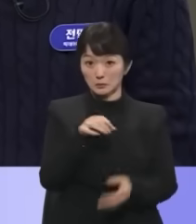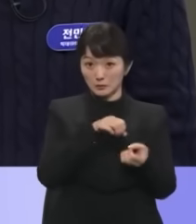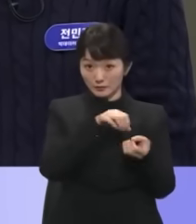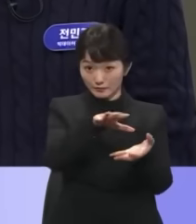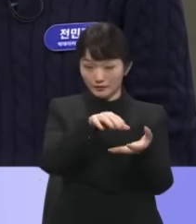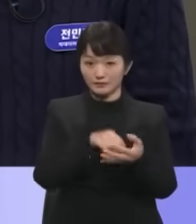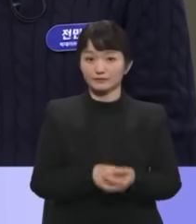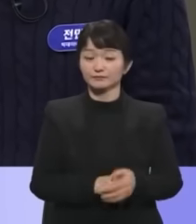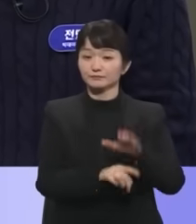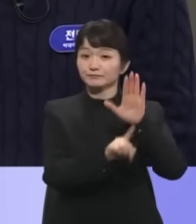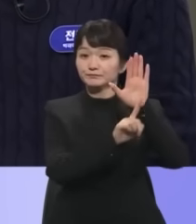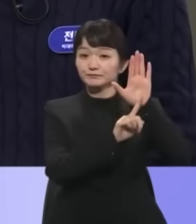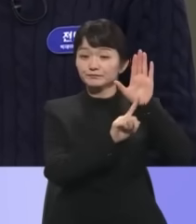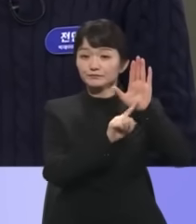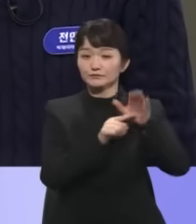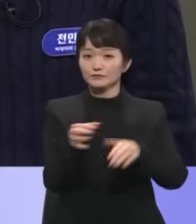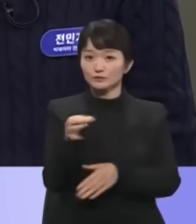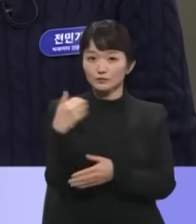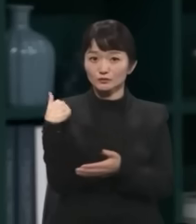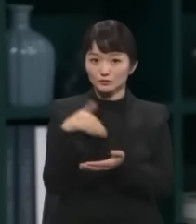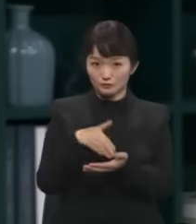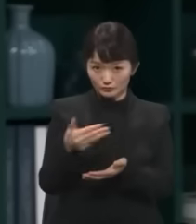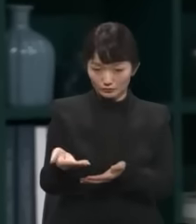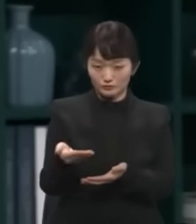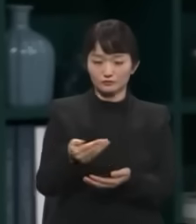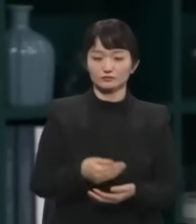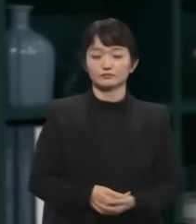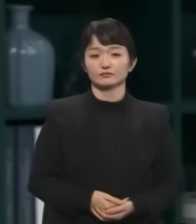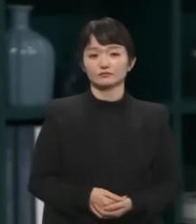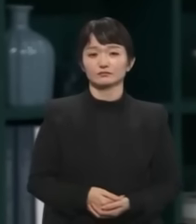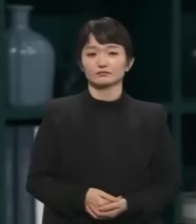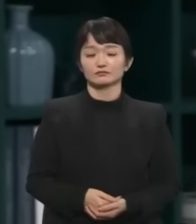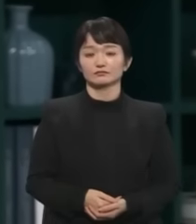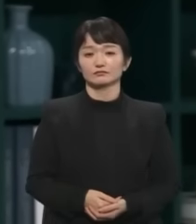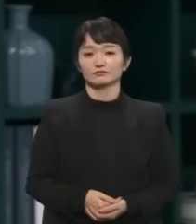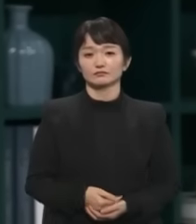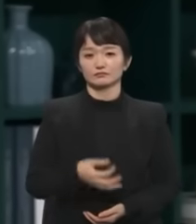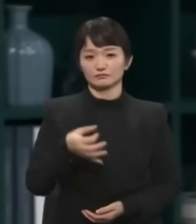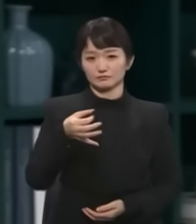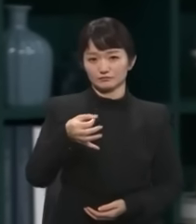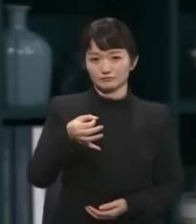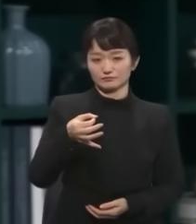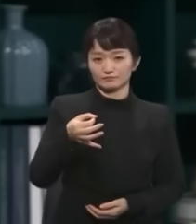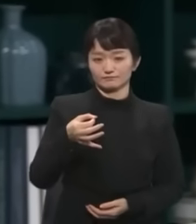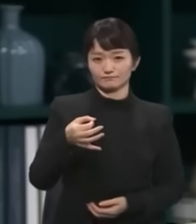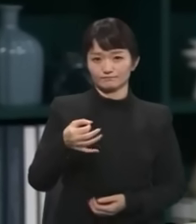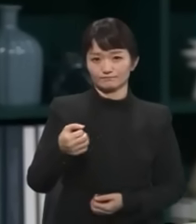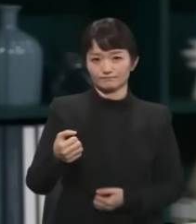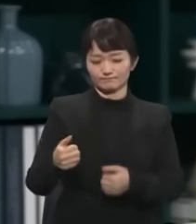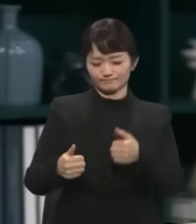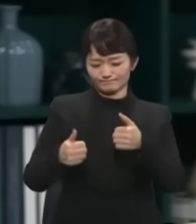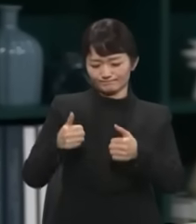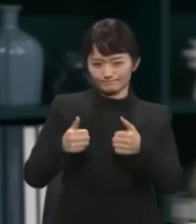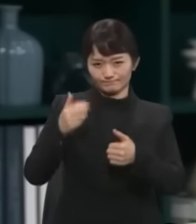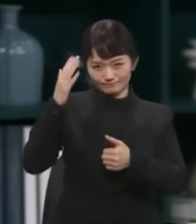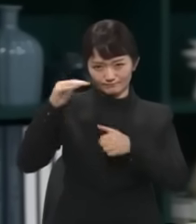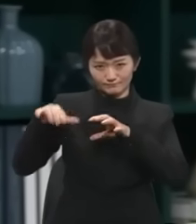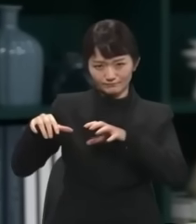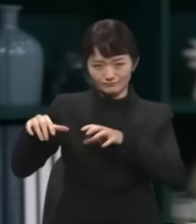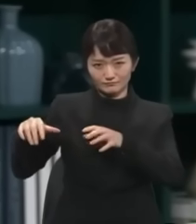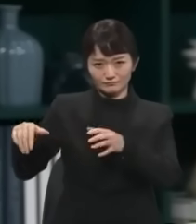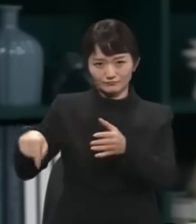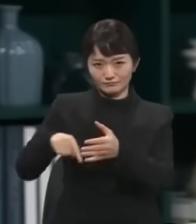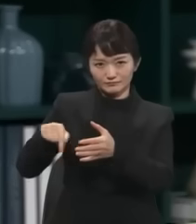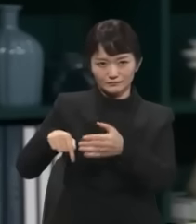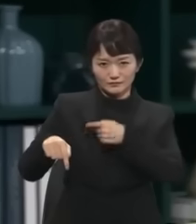요즘에 광고하는 거 보니까 무료 반품까지 한다라고 하더라고요. 그래서 가격 경쟁력에서는 국내 시장이랑 사실 비교할 수 없는